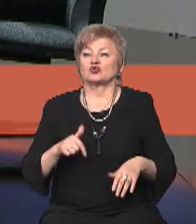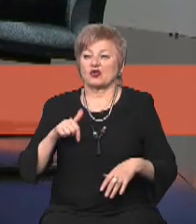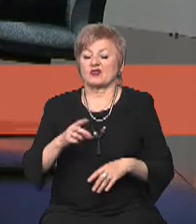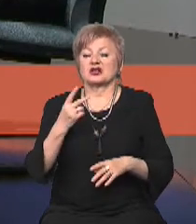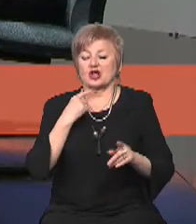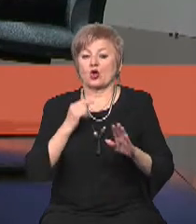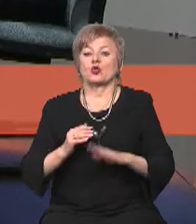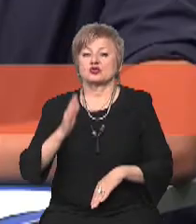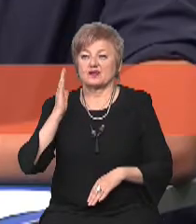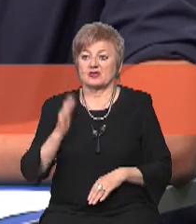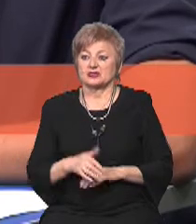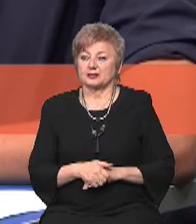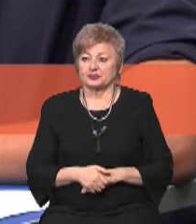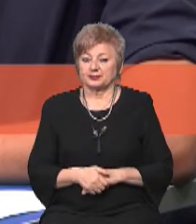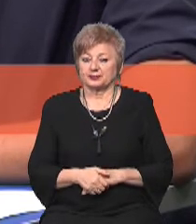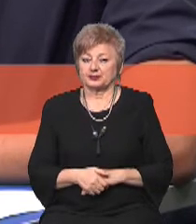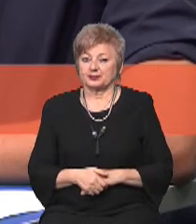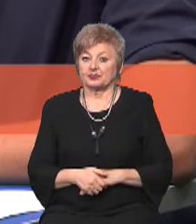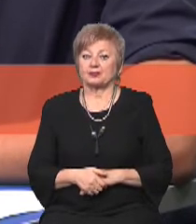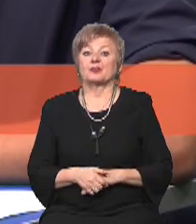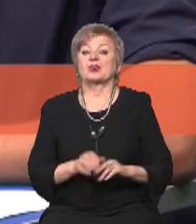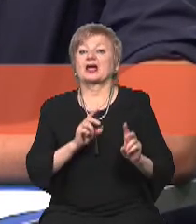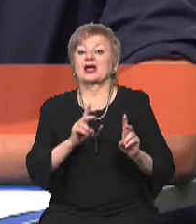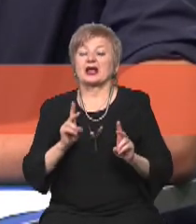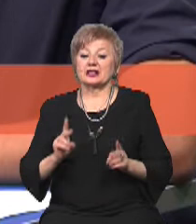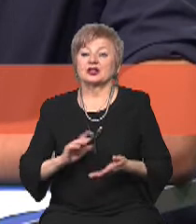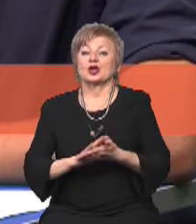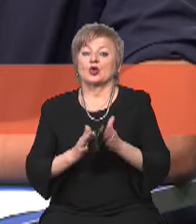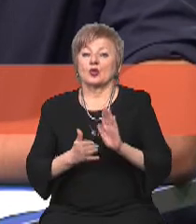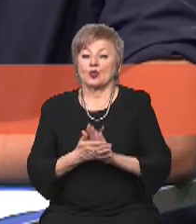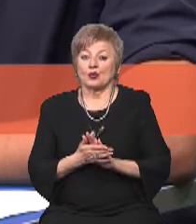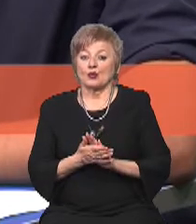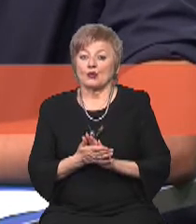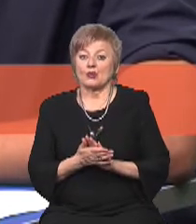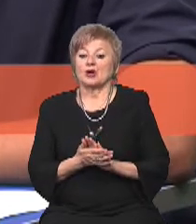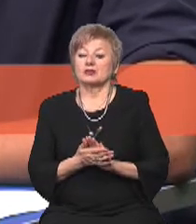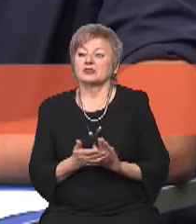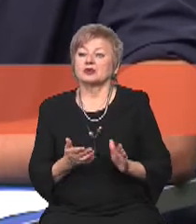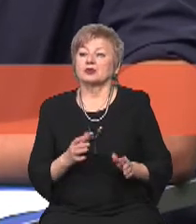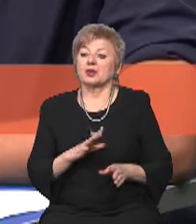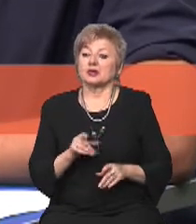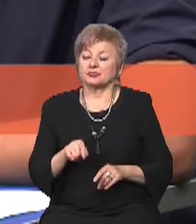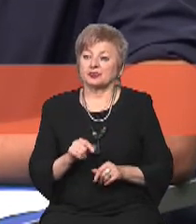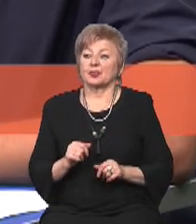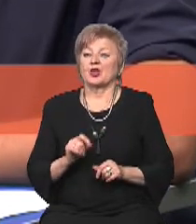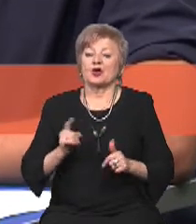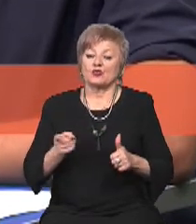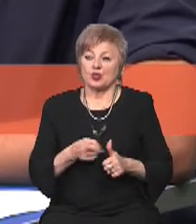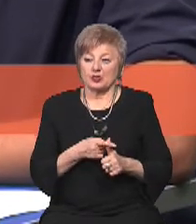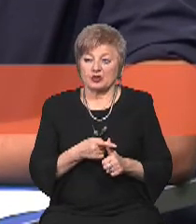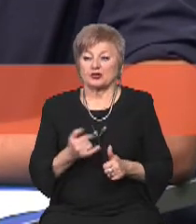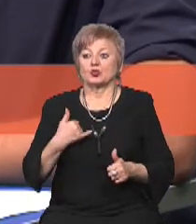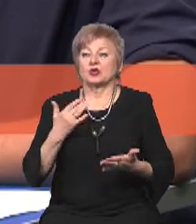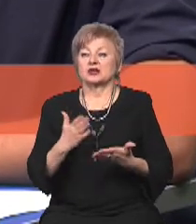голосування. Пані Катерина, які умови цього року висувалися до проєктів? Ну, по-перше, у нас